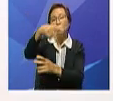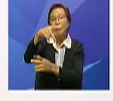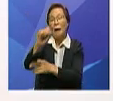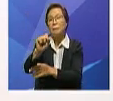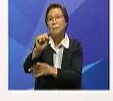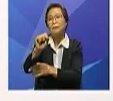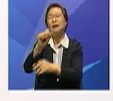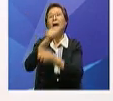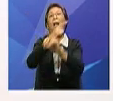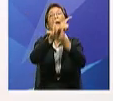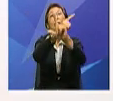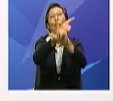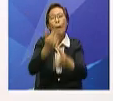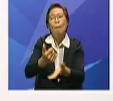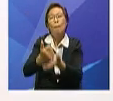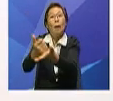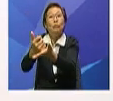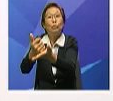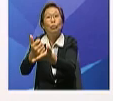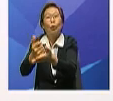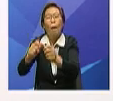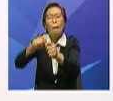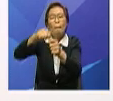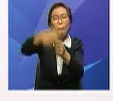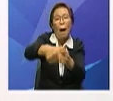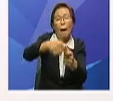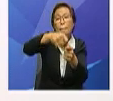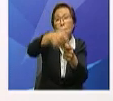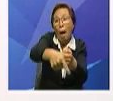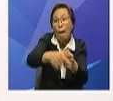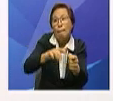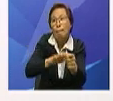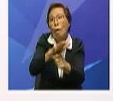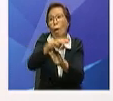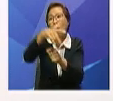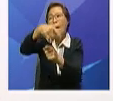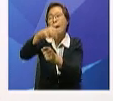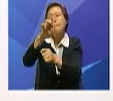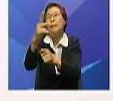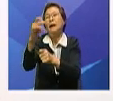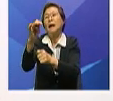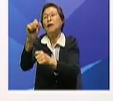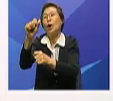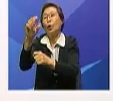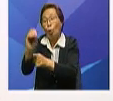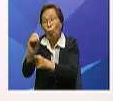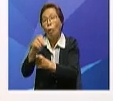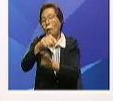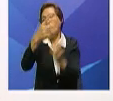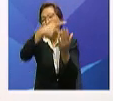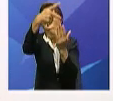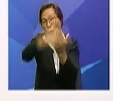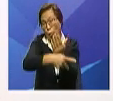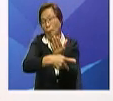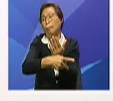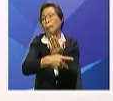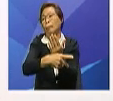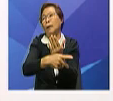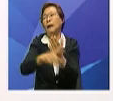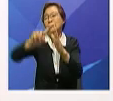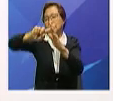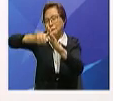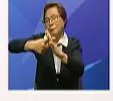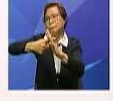lindungan yaitu bantuan berbentuk caruman penuh skin keselamatan sosial pekerjaan sendiri Hai hancur inisiatif lain yang